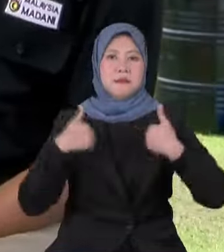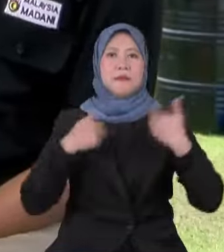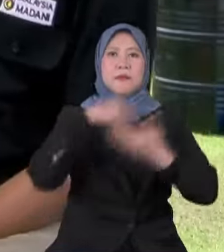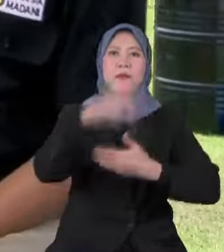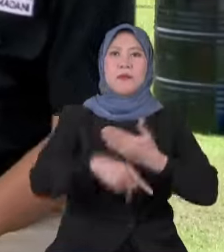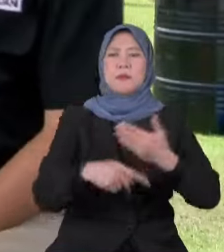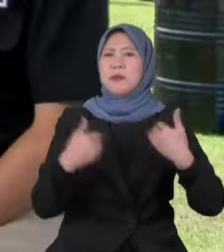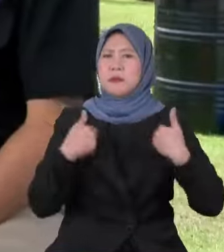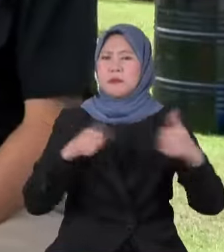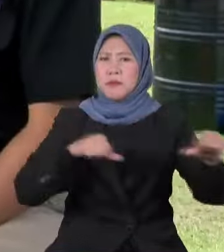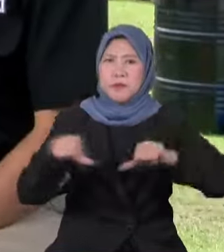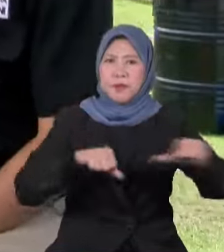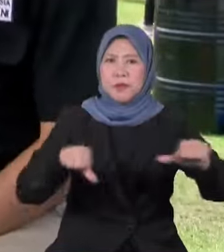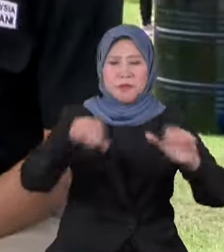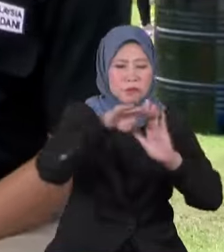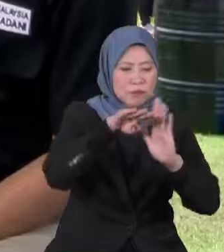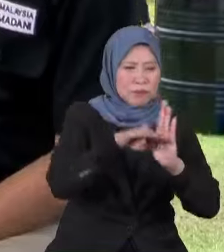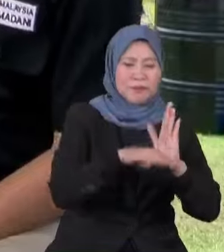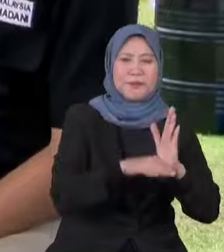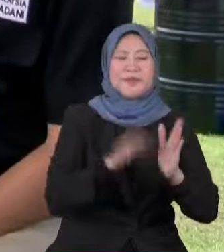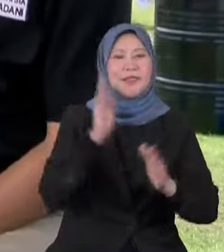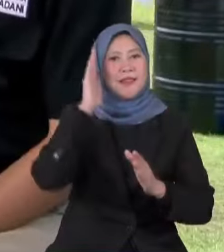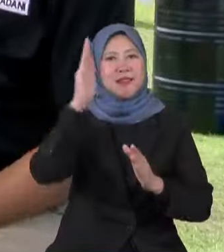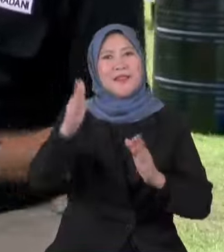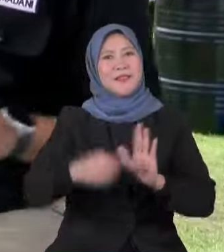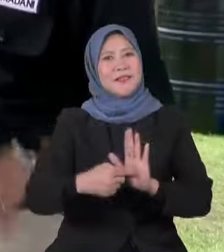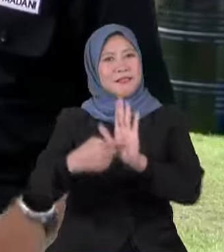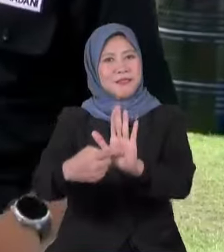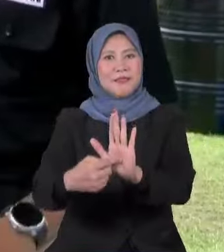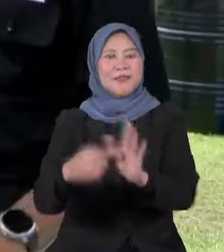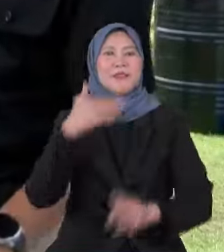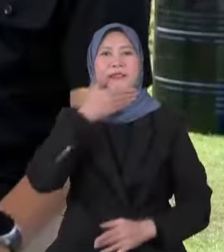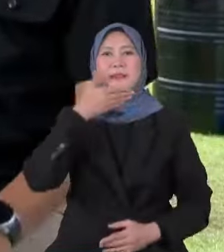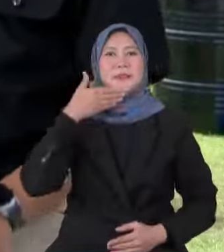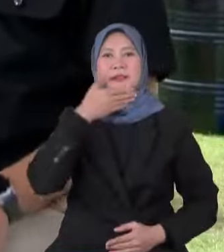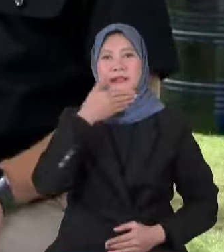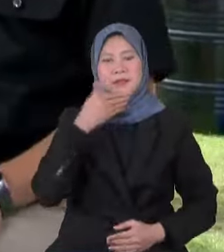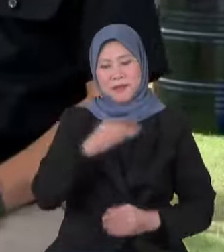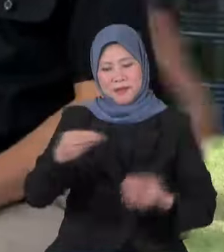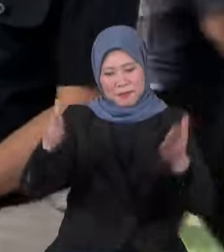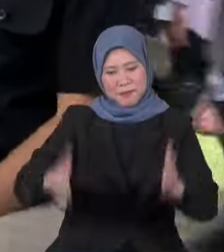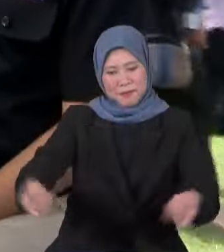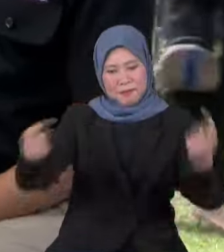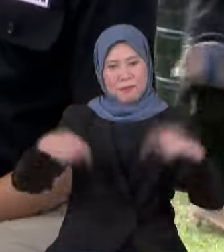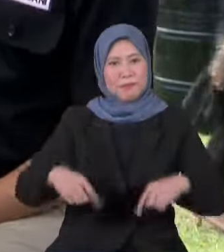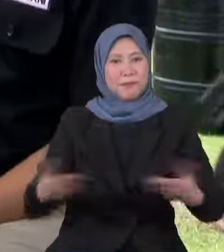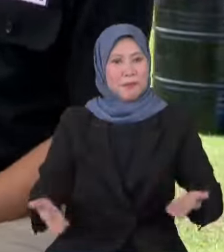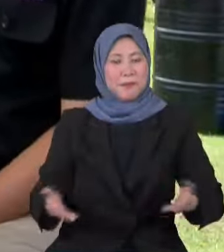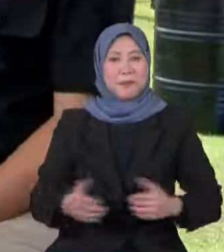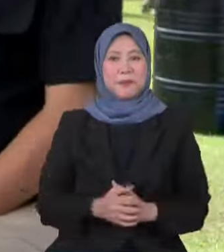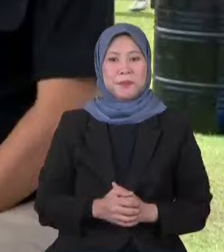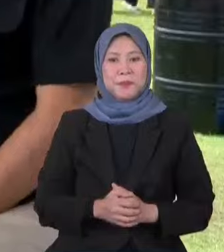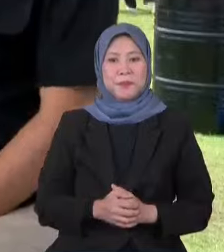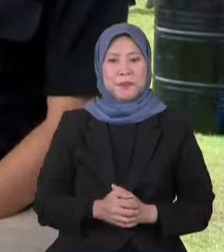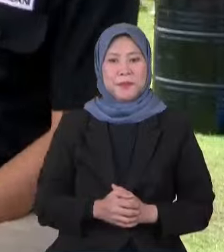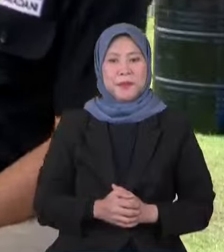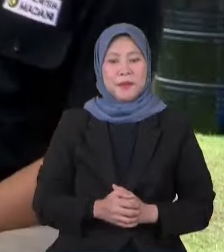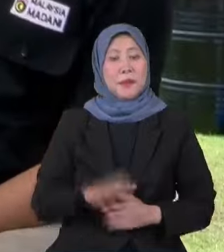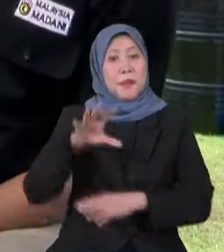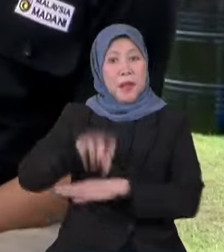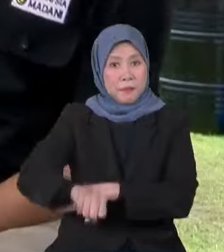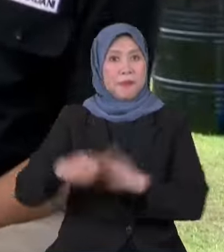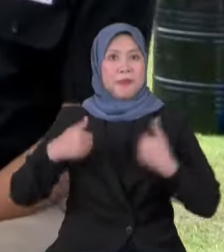apa antara aktiviti-aktiviti menarik yang akan dipersembahkan kepada belia dan juga pengunjung yang hadir ke sini. Malam tadi betul. Malam tadi kita ada malam